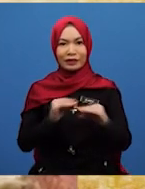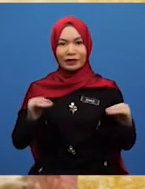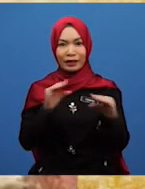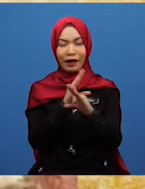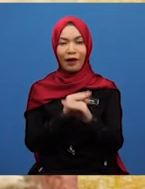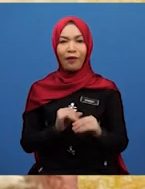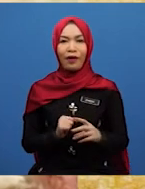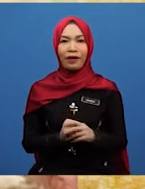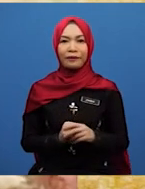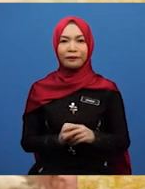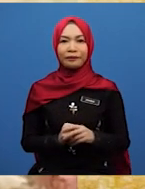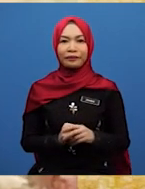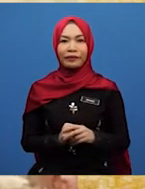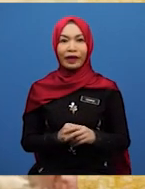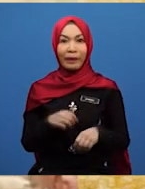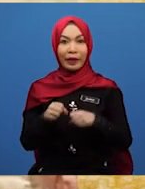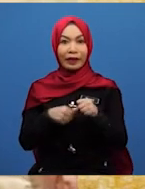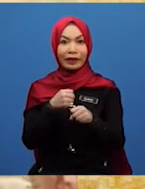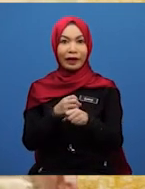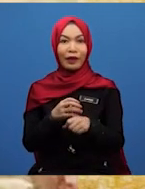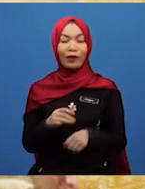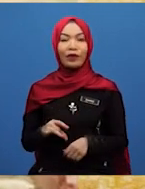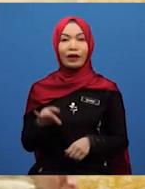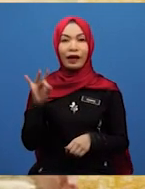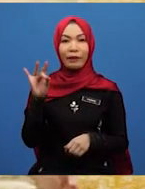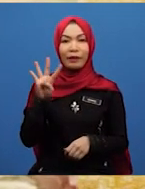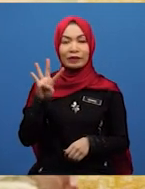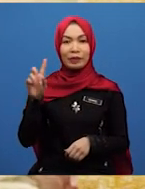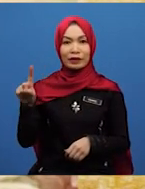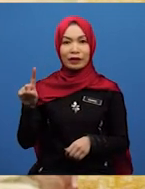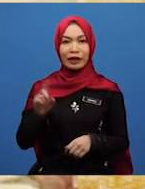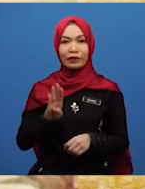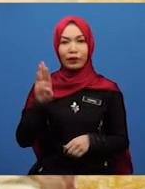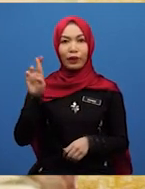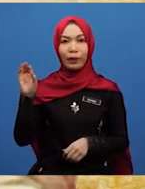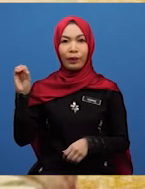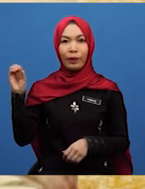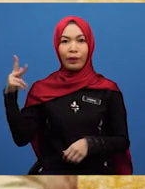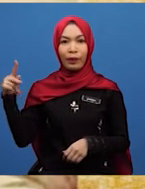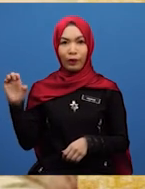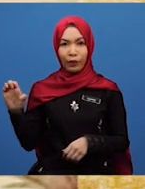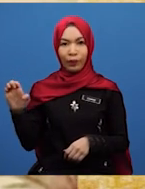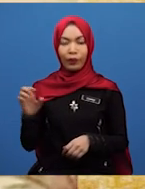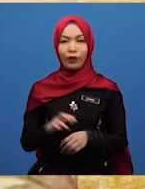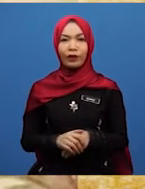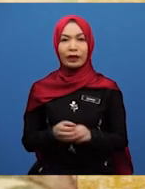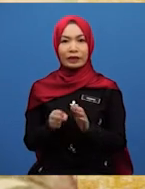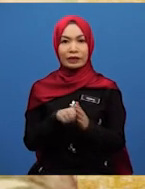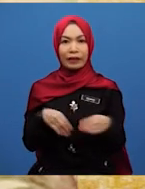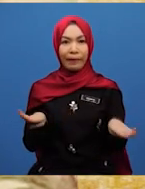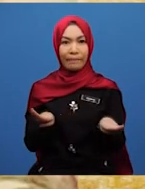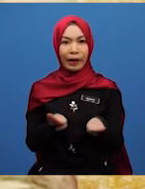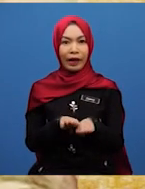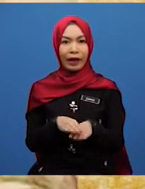Kembara masa kita bermula dari tahun 1841. James Brooke dilantik menjadi Gabenor Sarawak pada 24